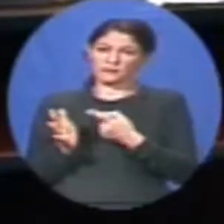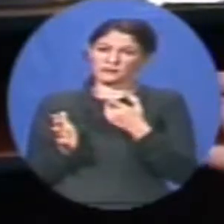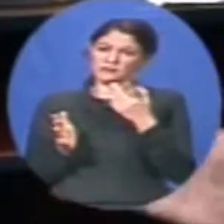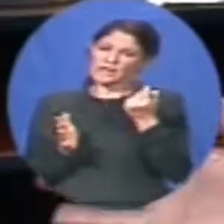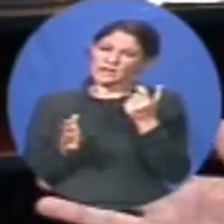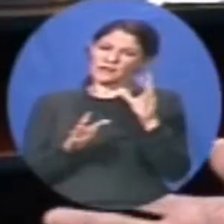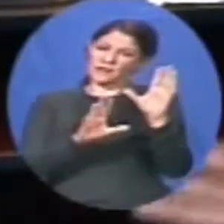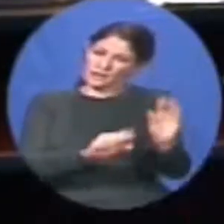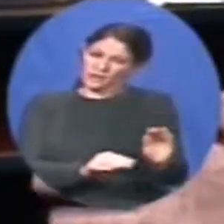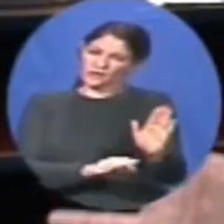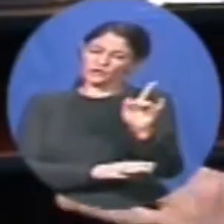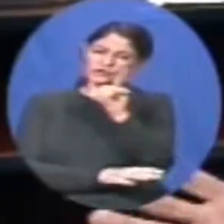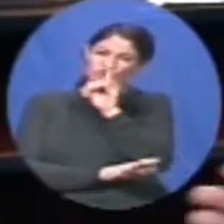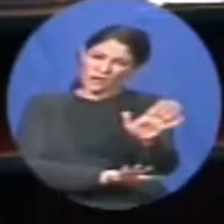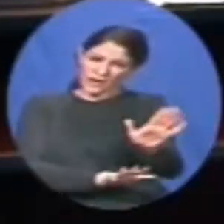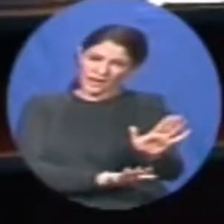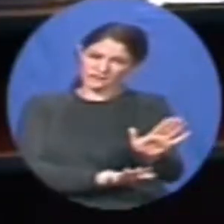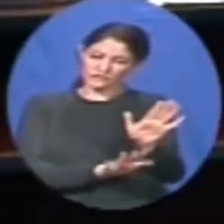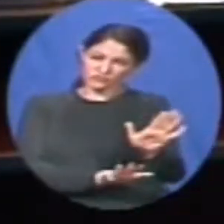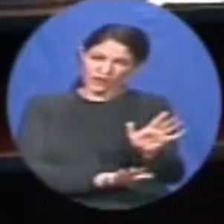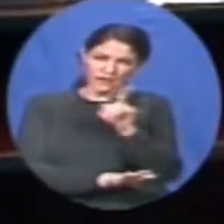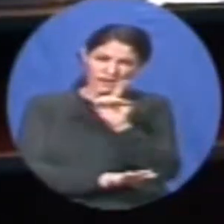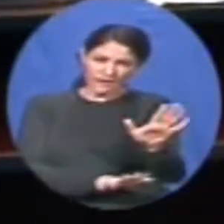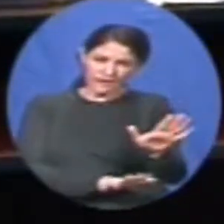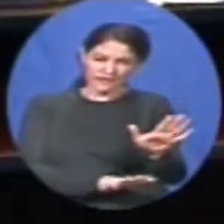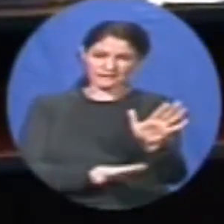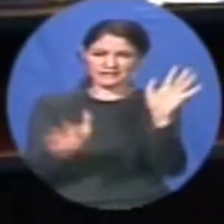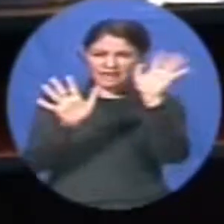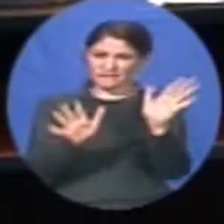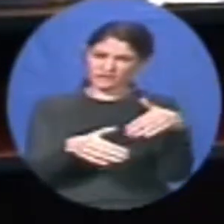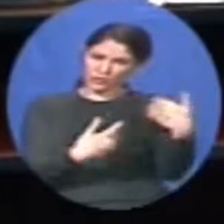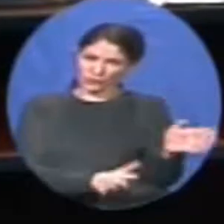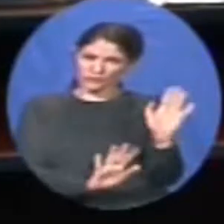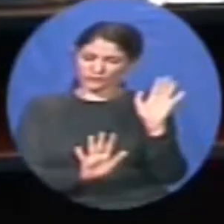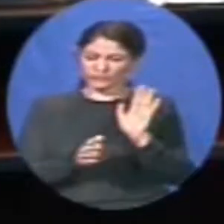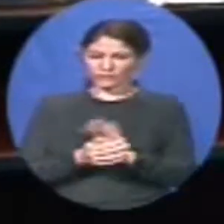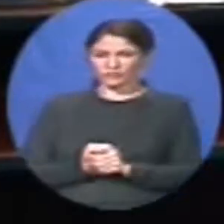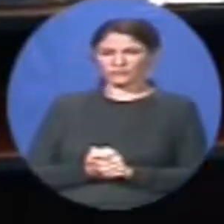בשקט, לשים אותם איזה משהו, ורק תהיו בשקט עם הטלוויזיה. ואז אנחנו בעצם מתרגלים